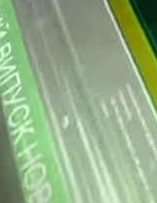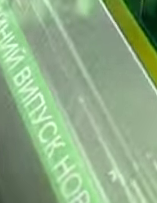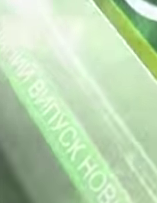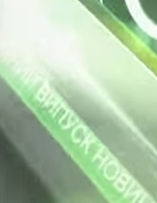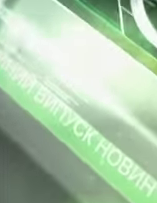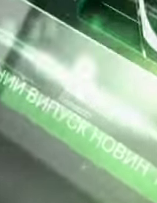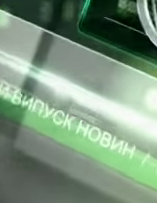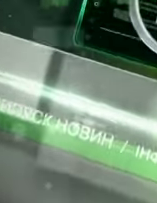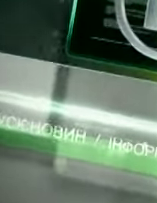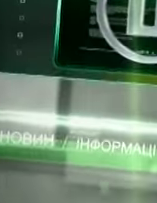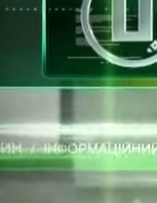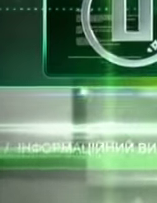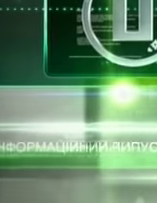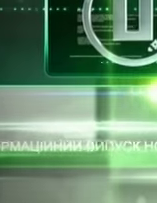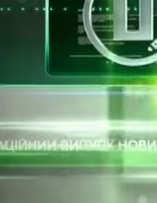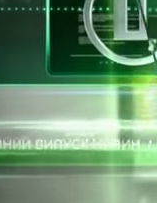Музика